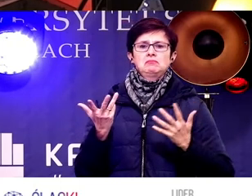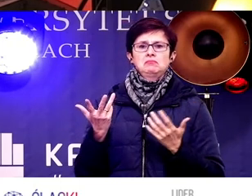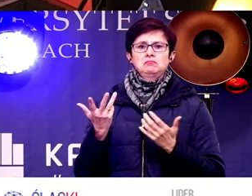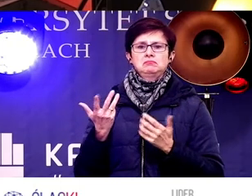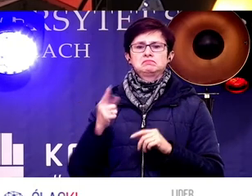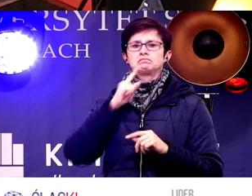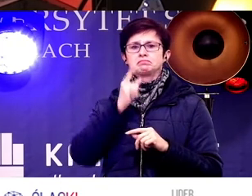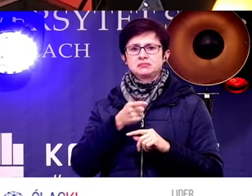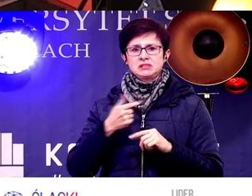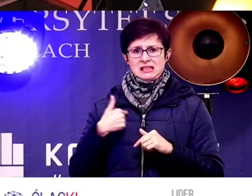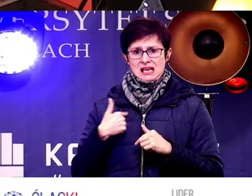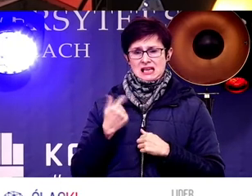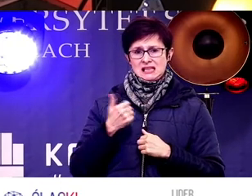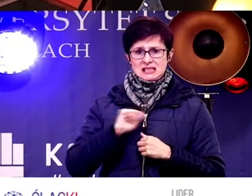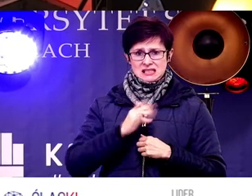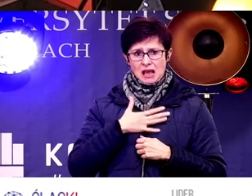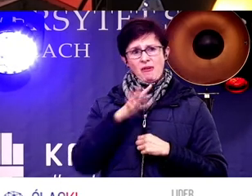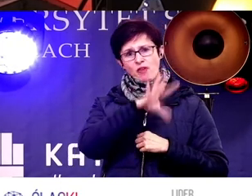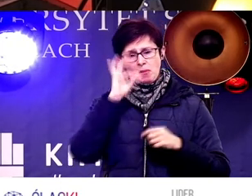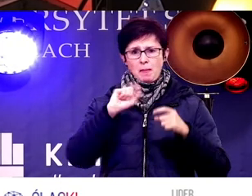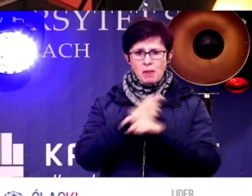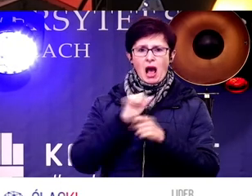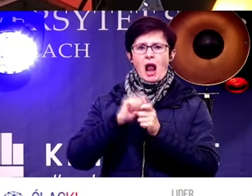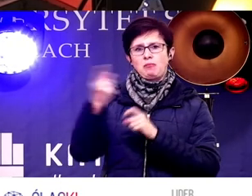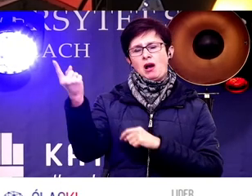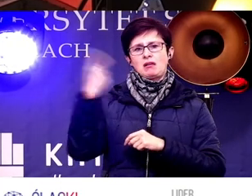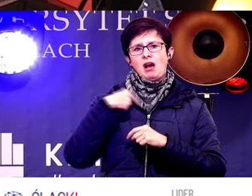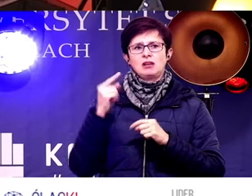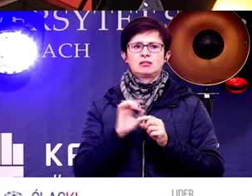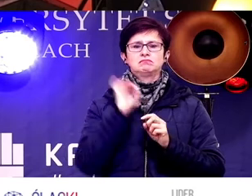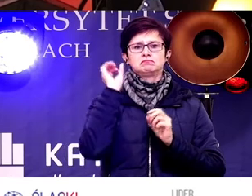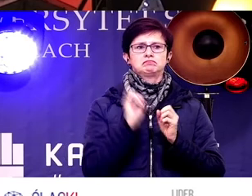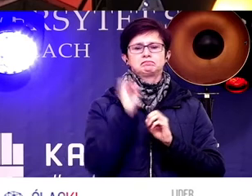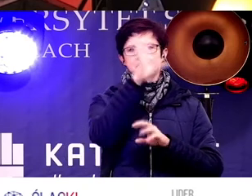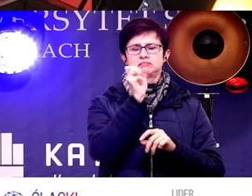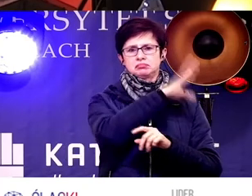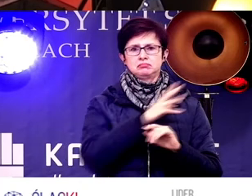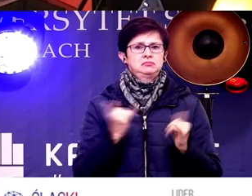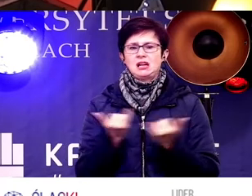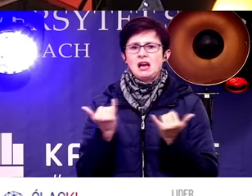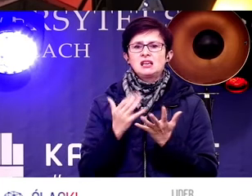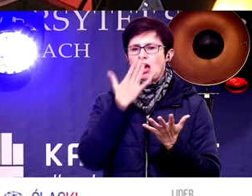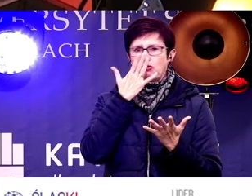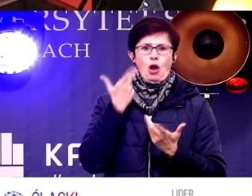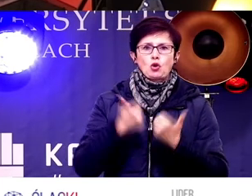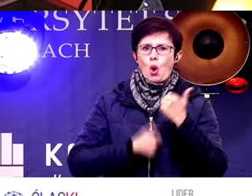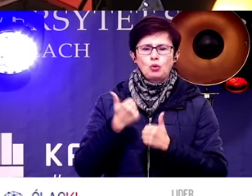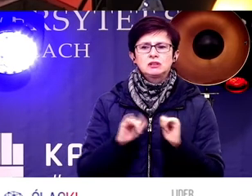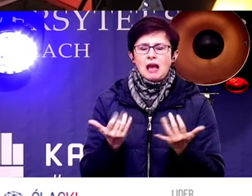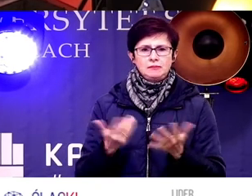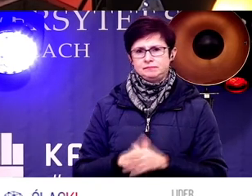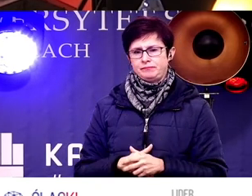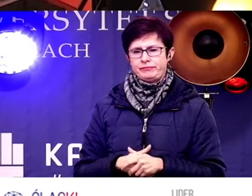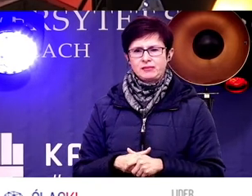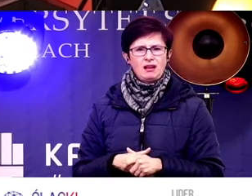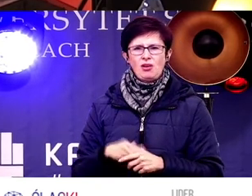to dyplomaci sami, czyli przyszli dyplomaci, ambasadorowie sami wybierają placówkę, czy to jest ze wskazania, czy to jest konkurs? Nie jest